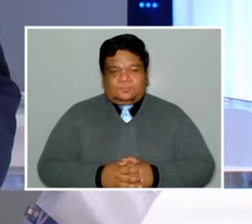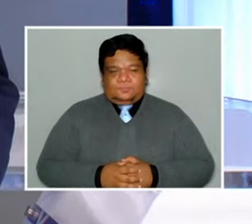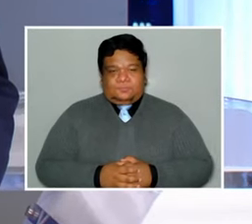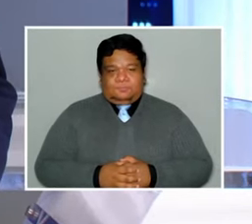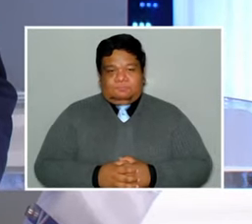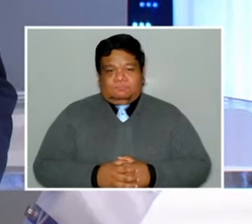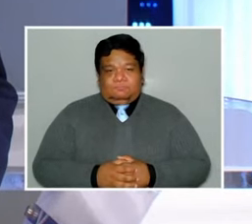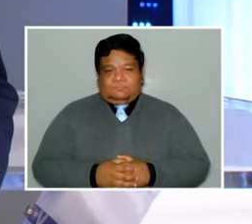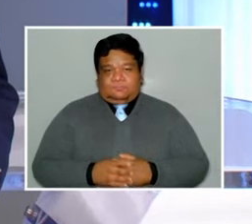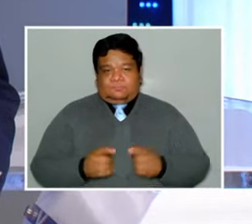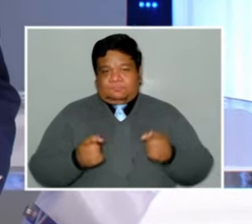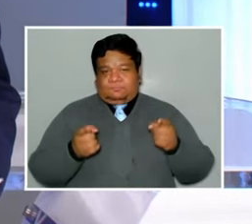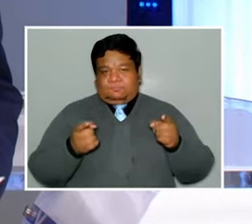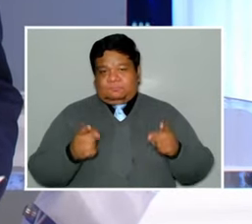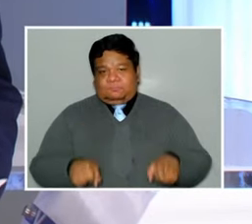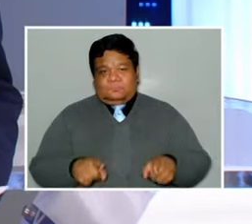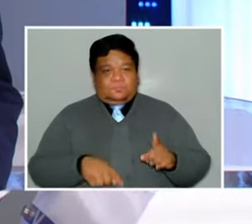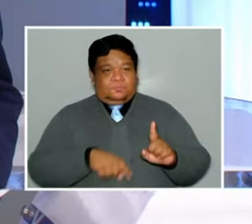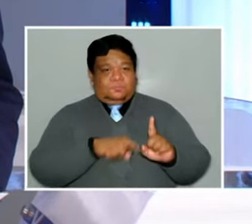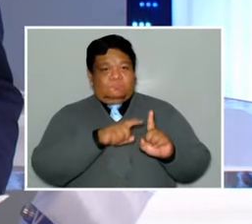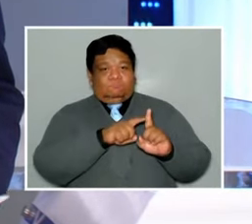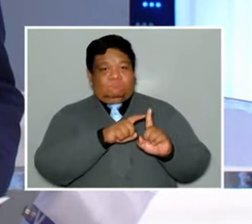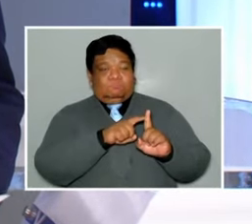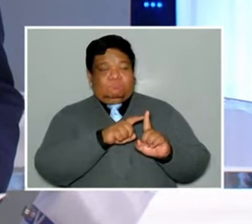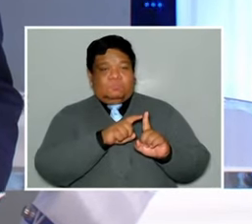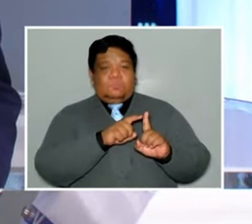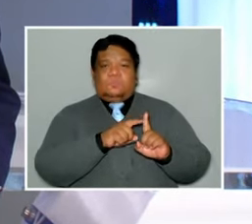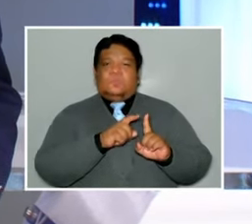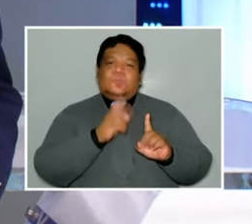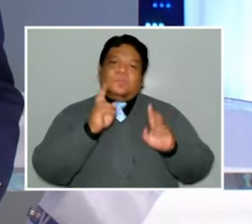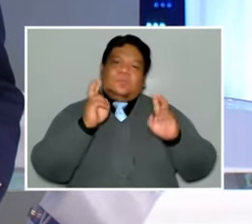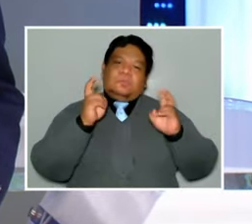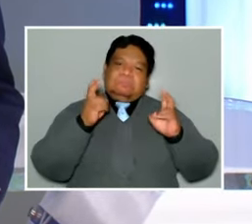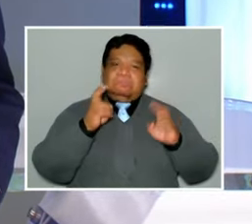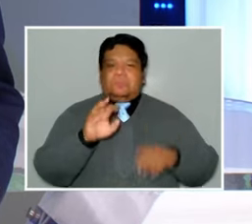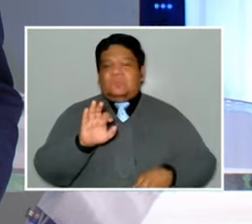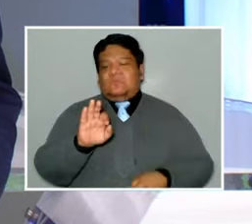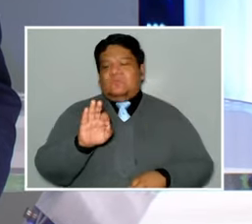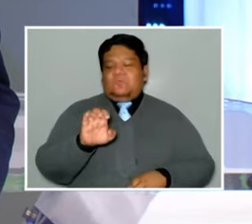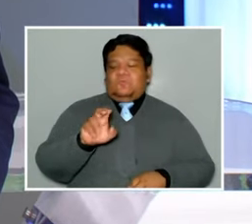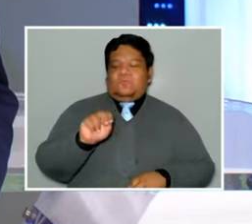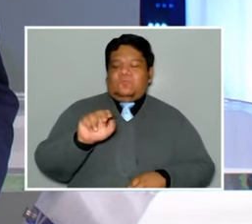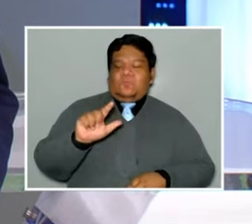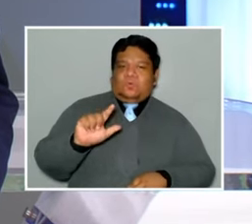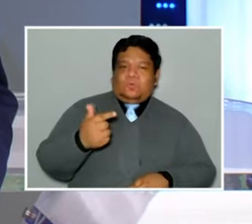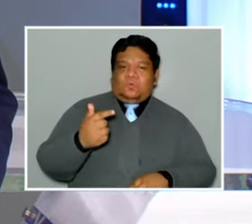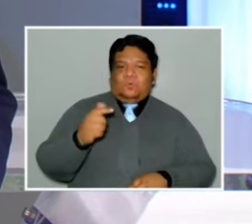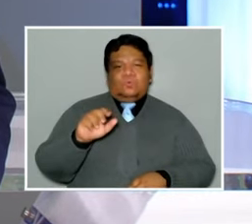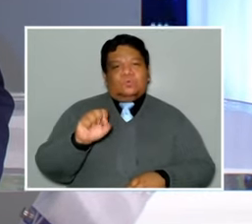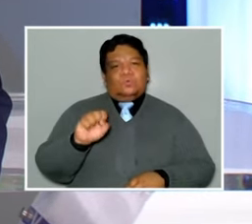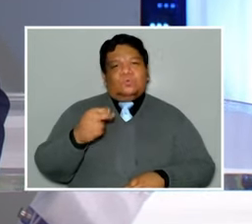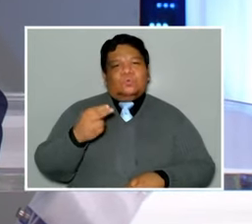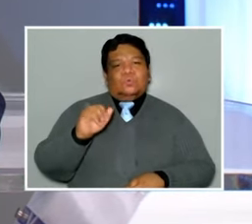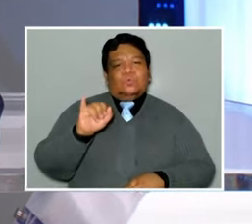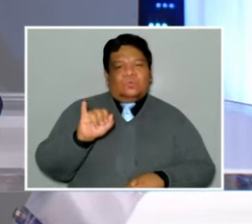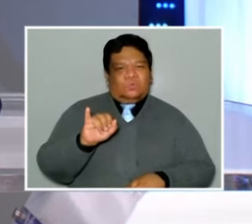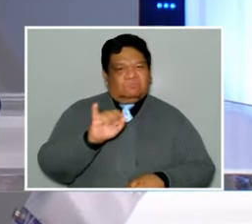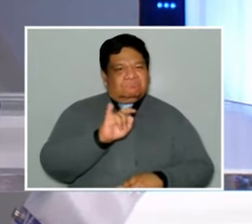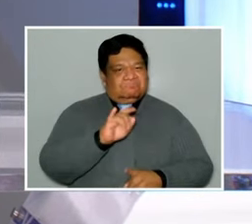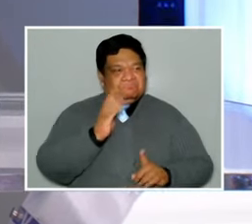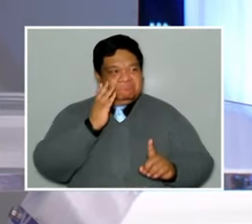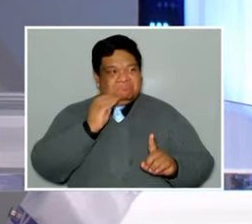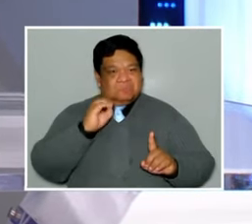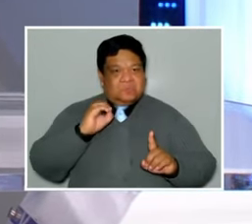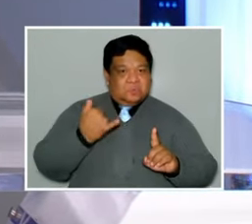Arestado ang isang nagpakilalang feng shui expert. Pero nangulimbat umano ng milyong-milyong pisong